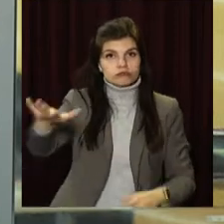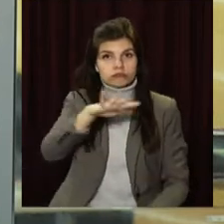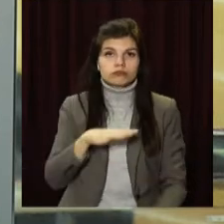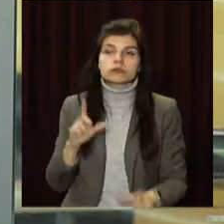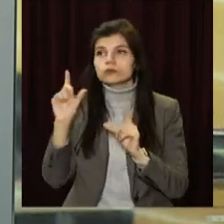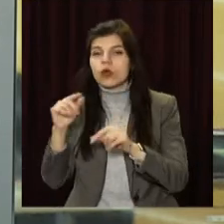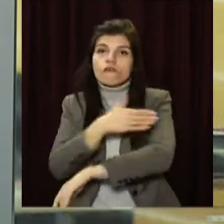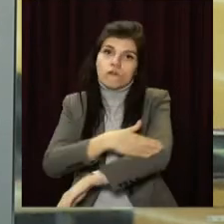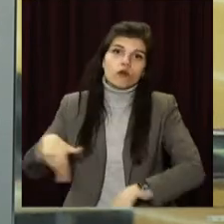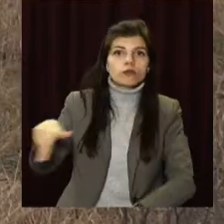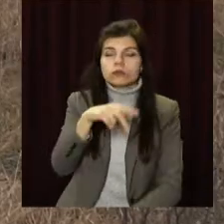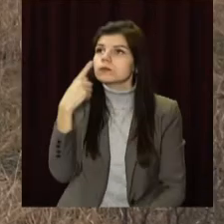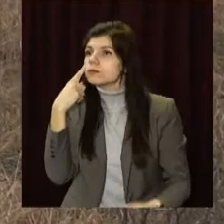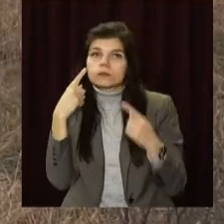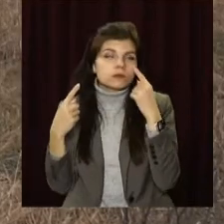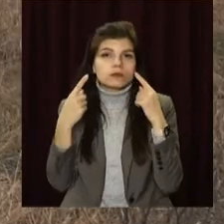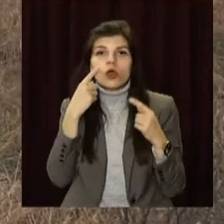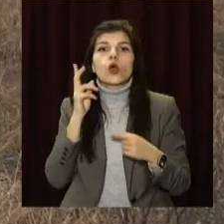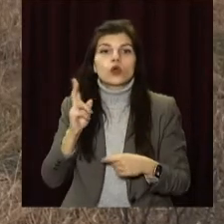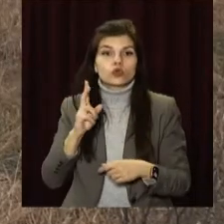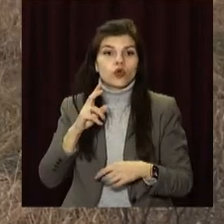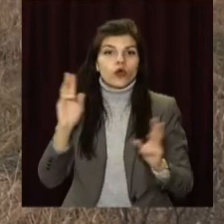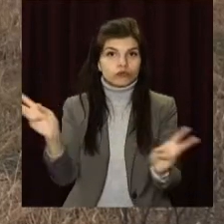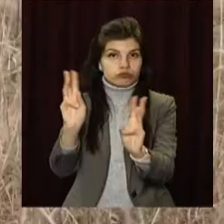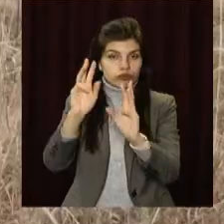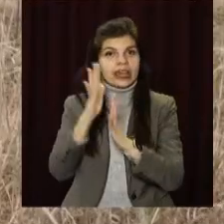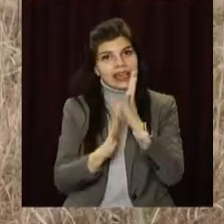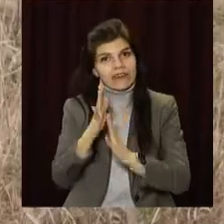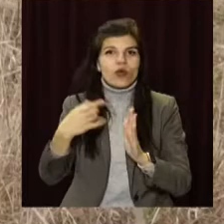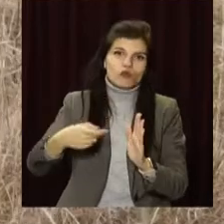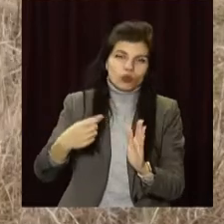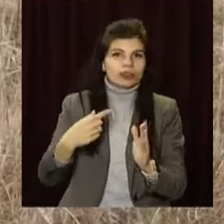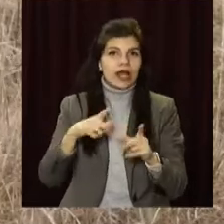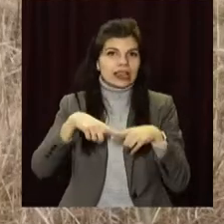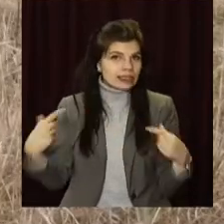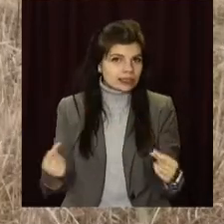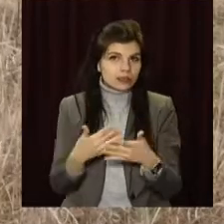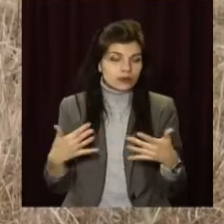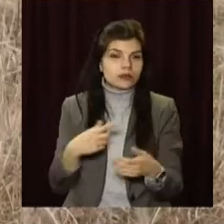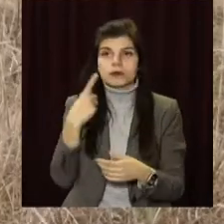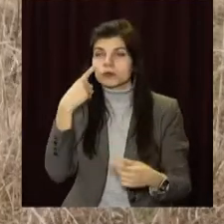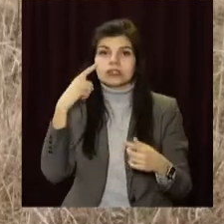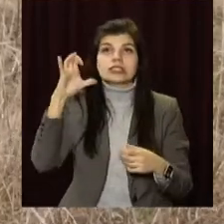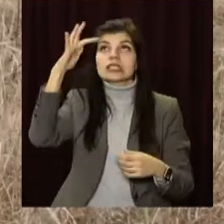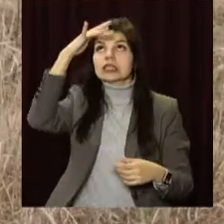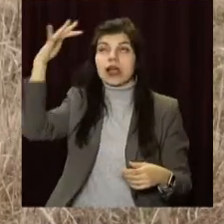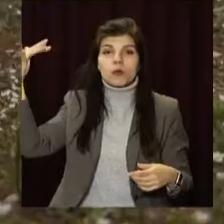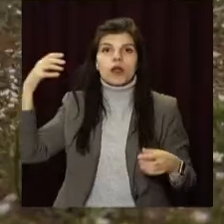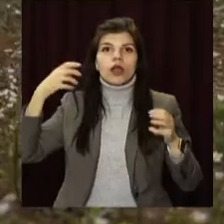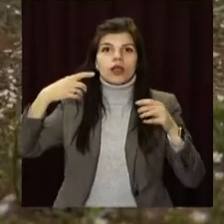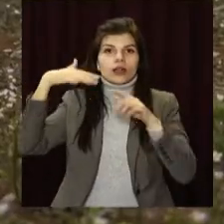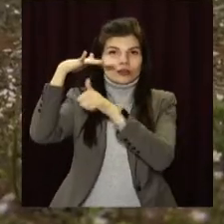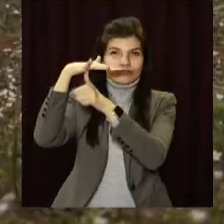Інспектори ходили вулицями та шукали тих, хто у подвір'ях палить листя, траву або сміття. Порушники відстежують із неба за допомогою